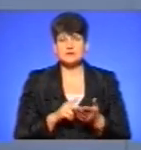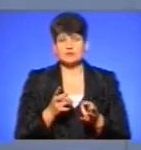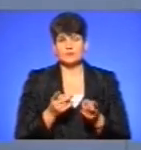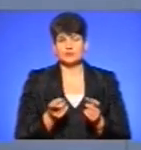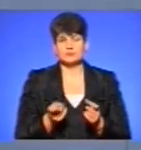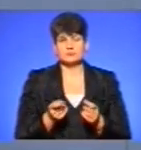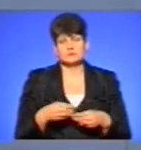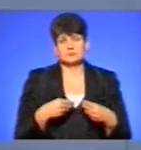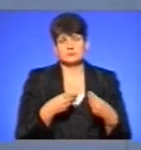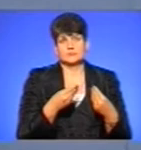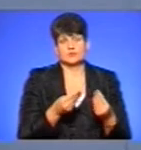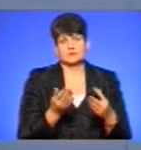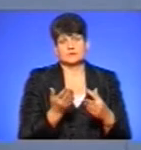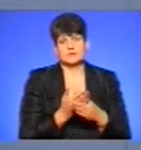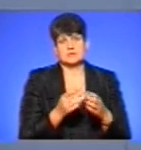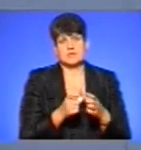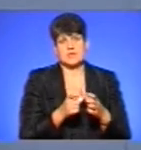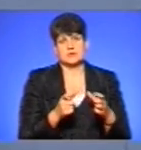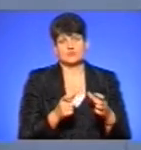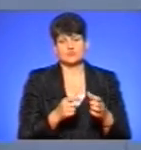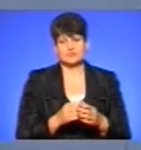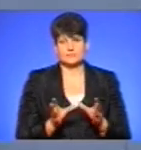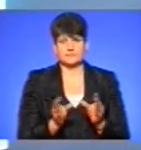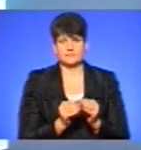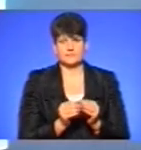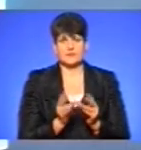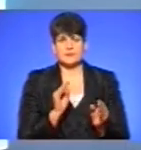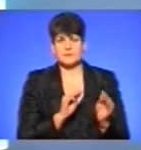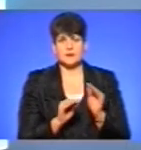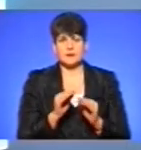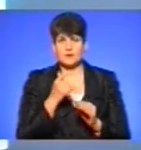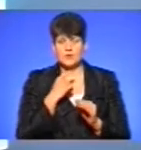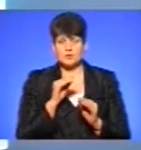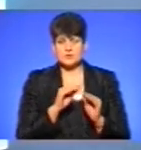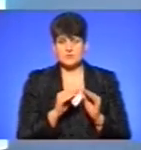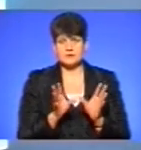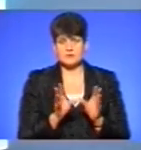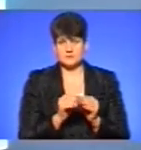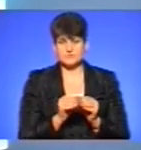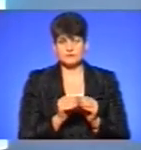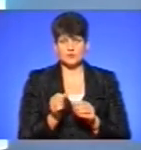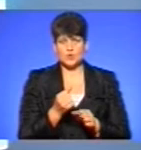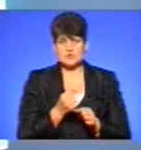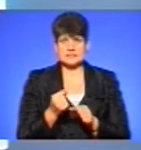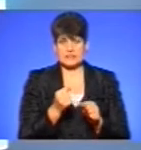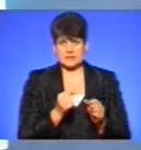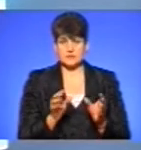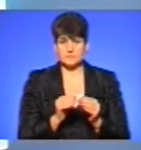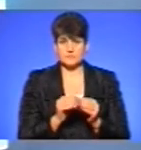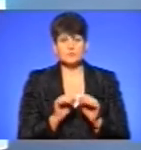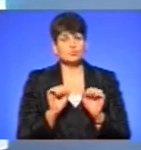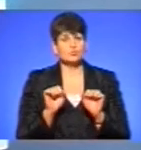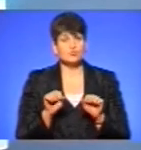до ID-картки. Тобто потрібно все ж його акуратно скласти і десь біля ID-картки тримати і біля себе носити. Чи можна